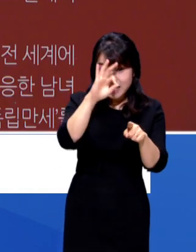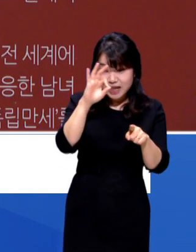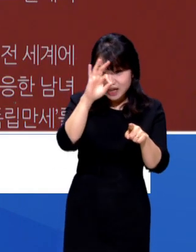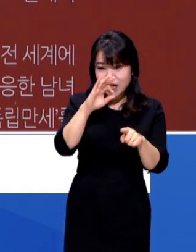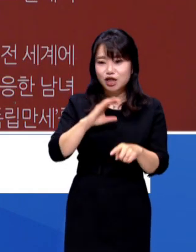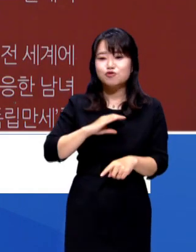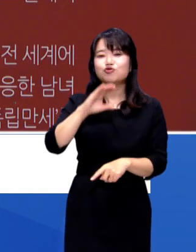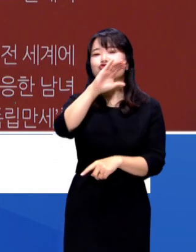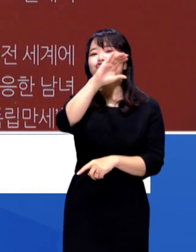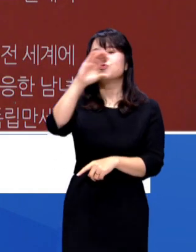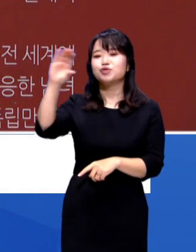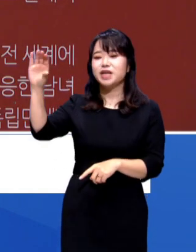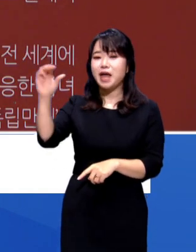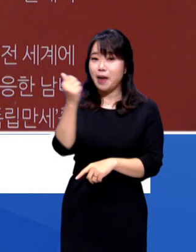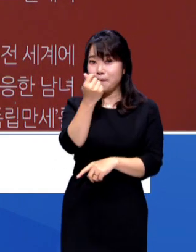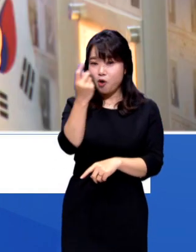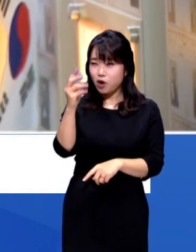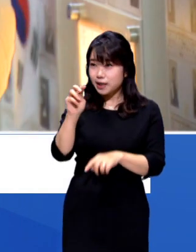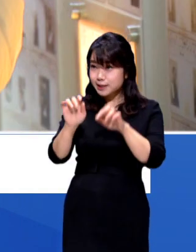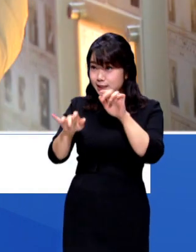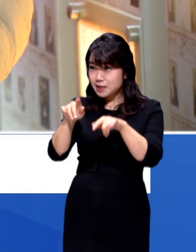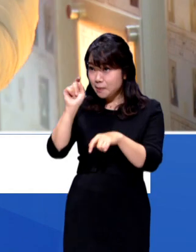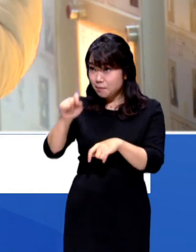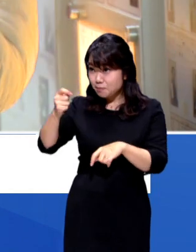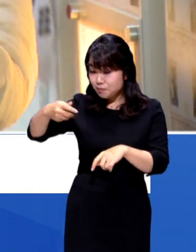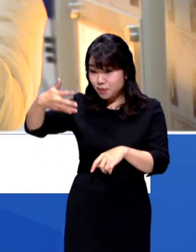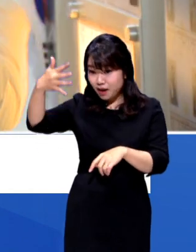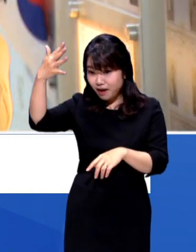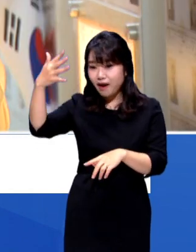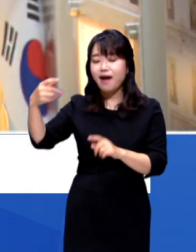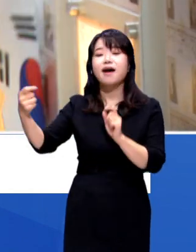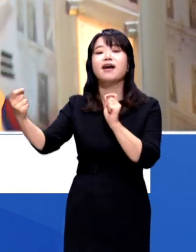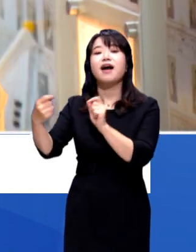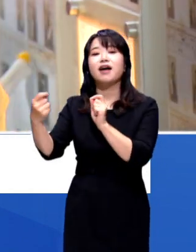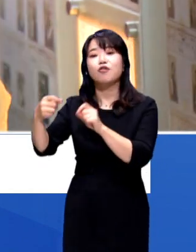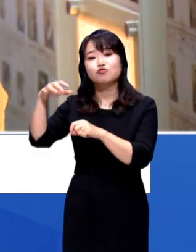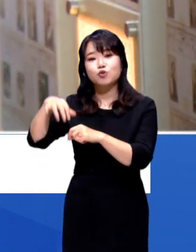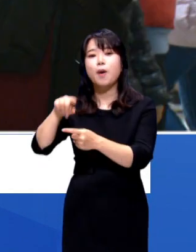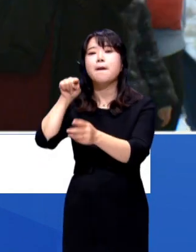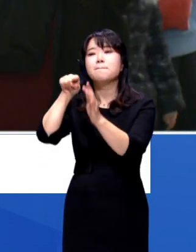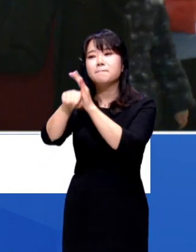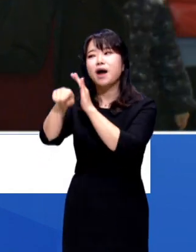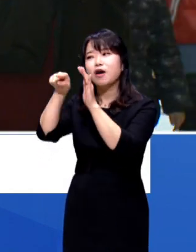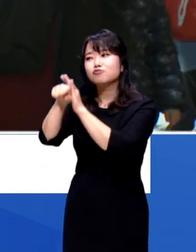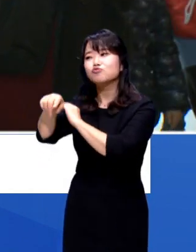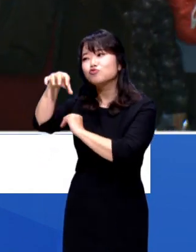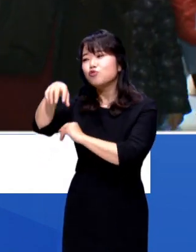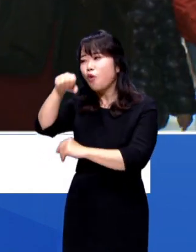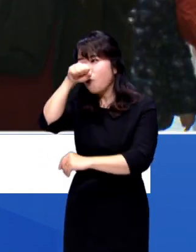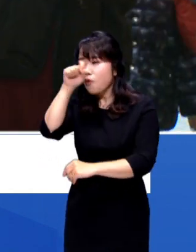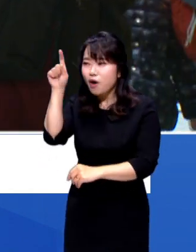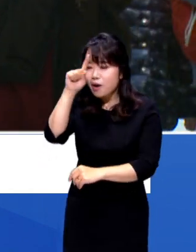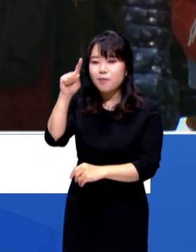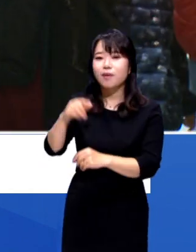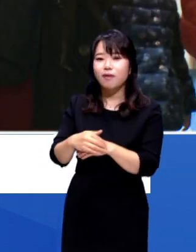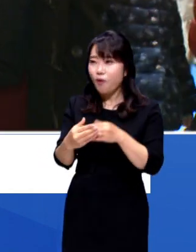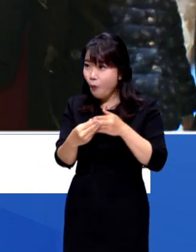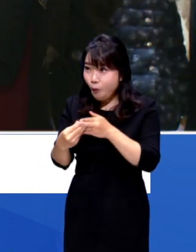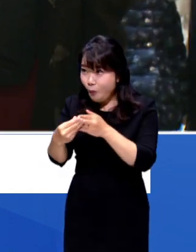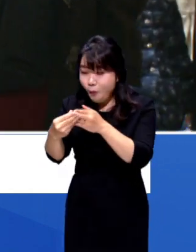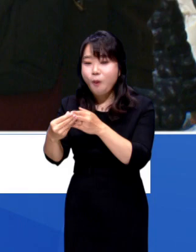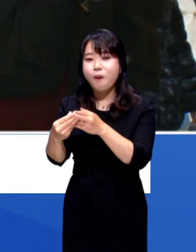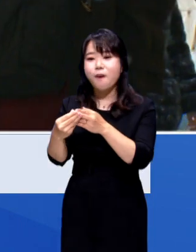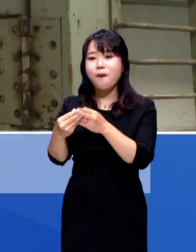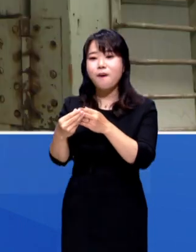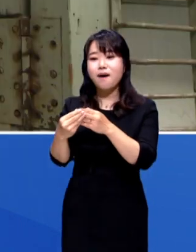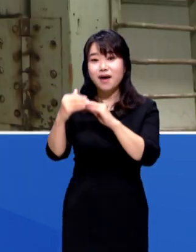네. 주제어를 몇 개 이렇게 입력을 하면 주위에 있는 그 현장 학습장 그 장소를 쉽게 찾을 수 있는 그런